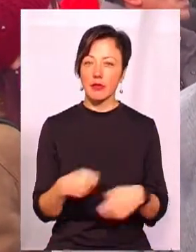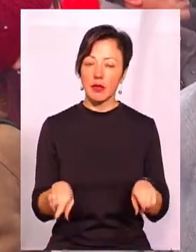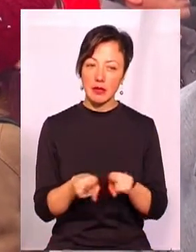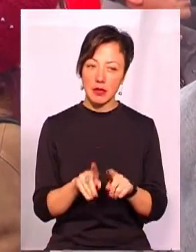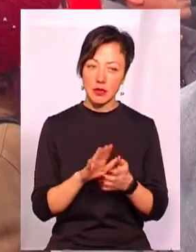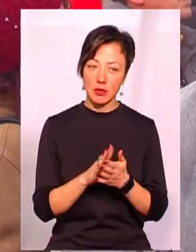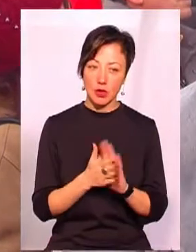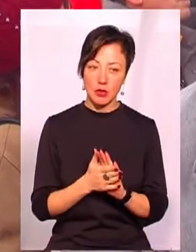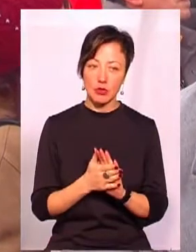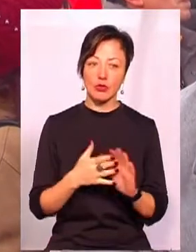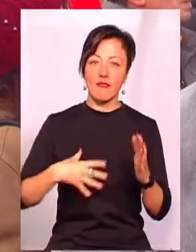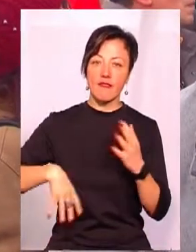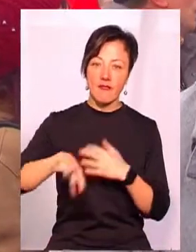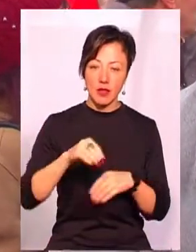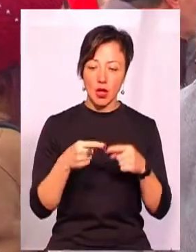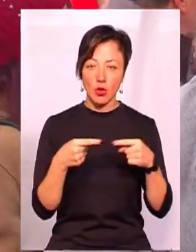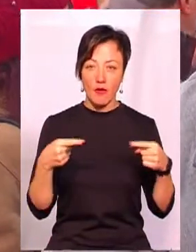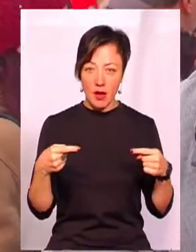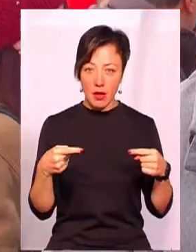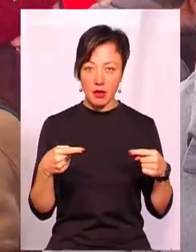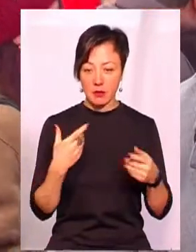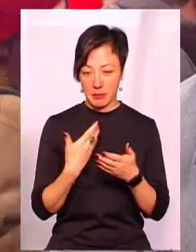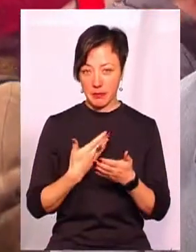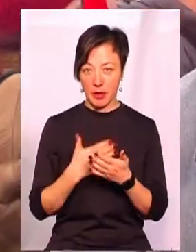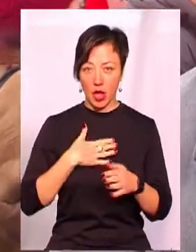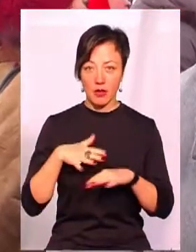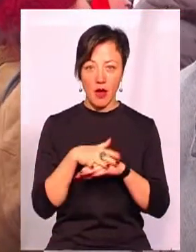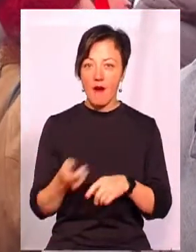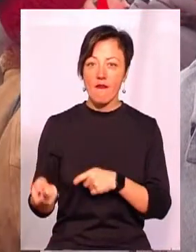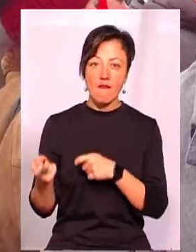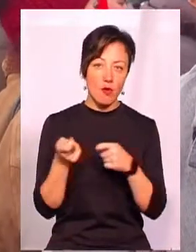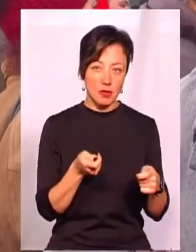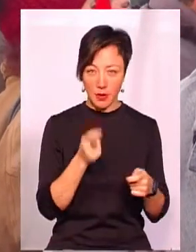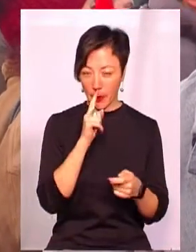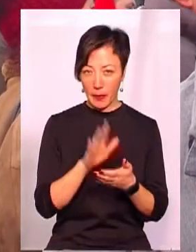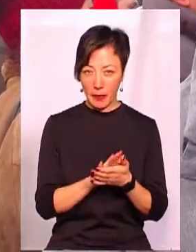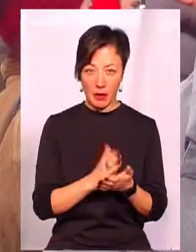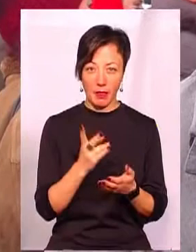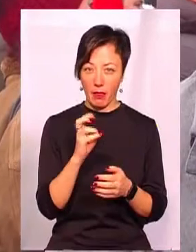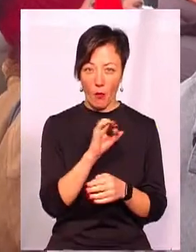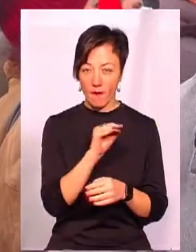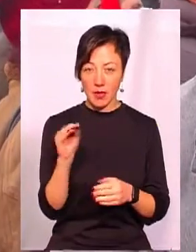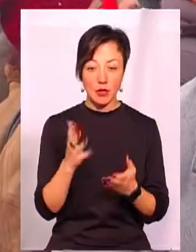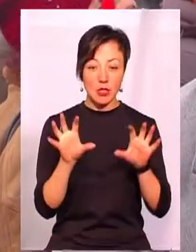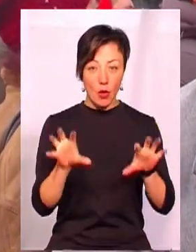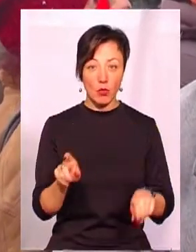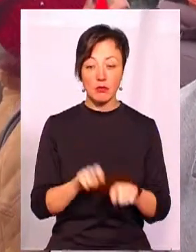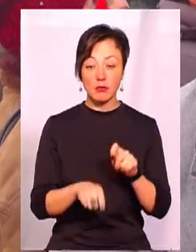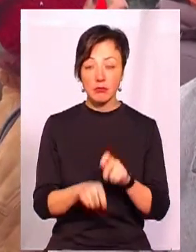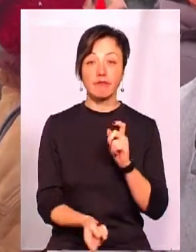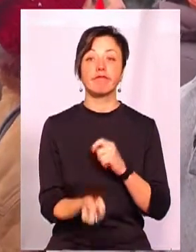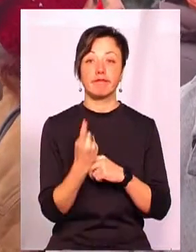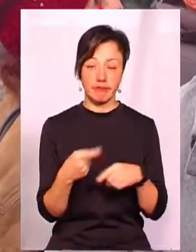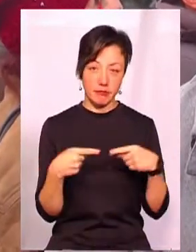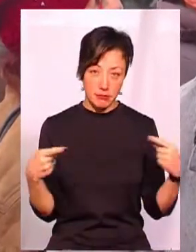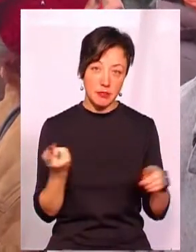ситуація, що майже весь товар взяти наш ринок ввозиться неофіційно. Якщо дійсно є закони, які будуть перевіряти походження товару,